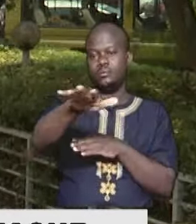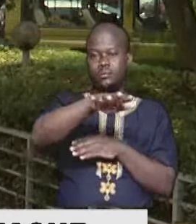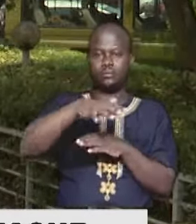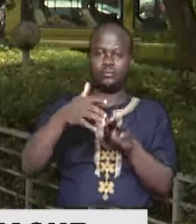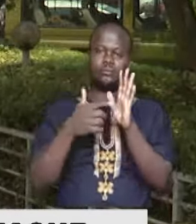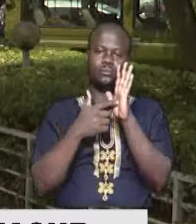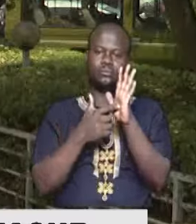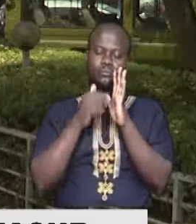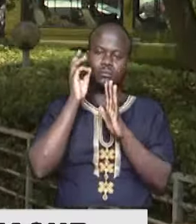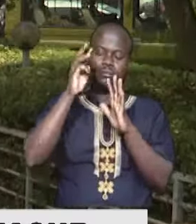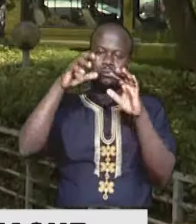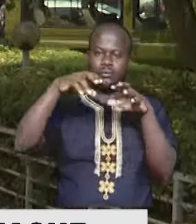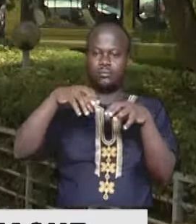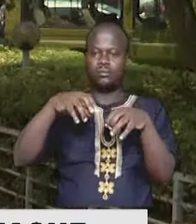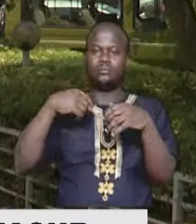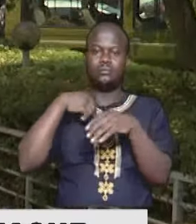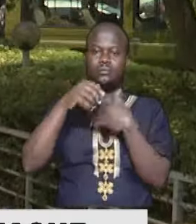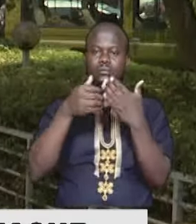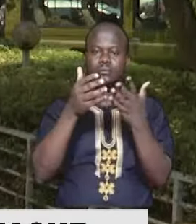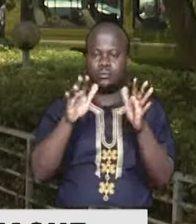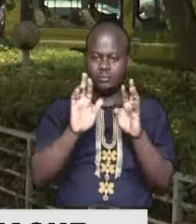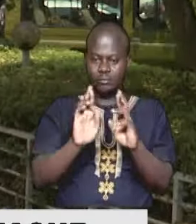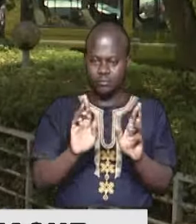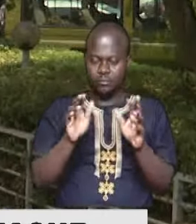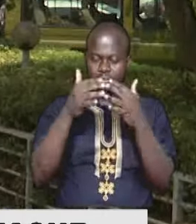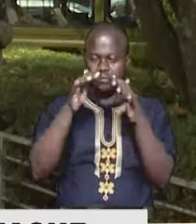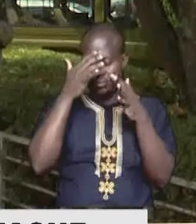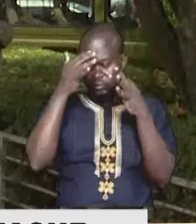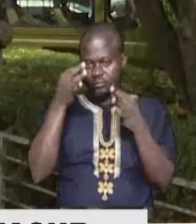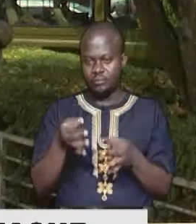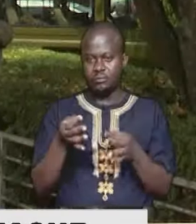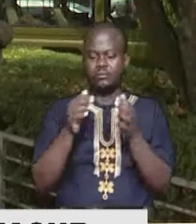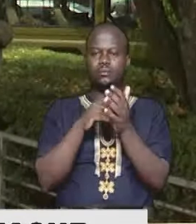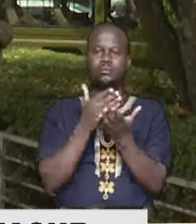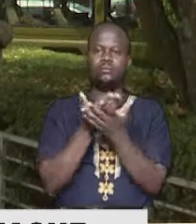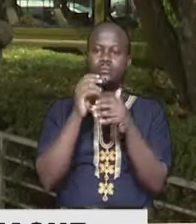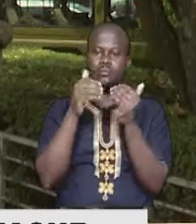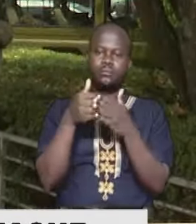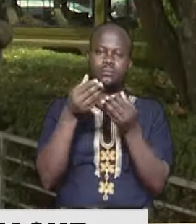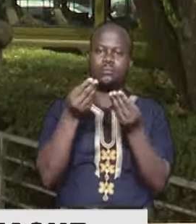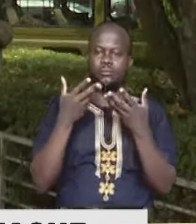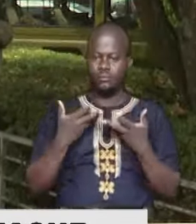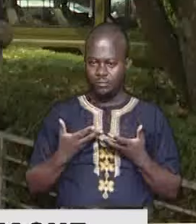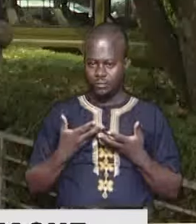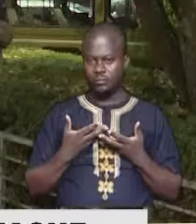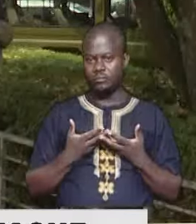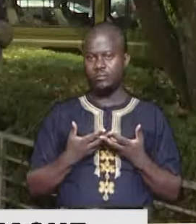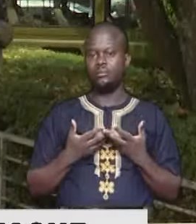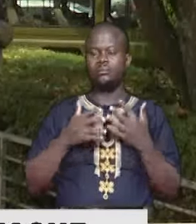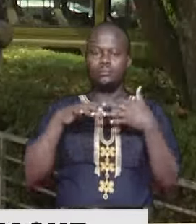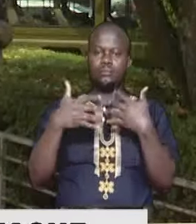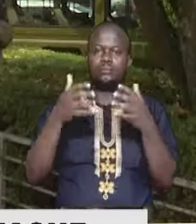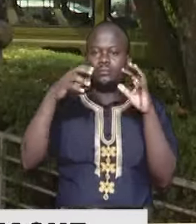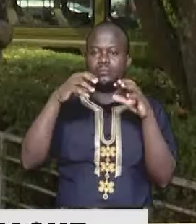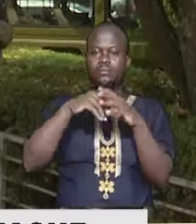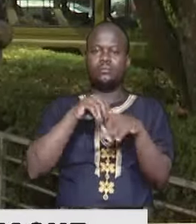batweretse izajya kugwa. Rero twamaze kwitegura, twamaze gufata ingamba, twasabye yuko bajya baduha ingano y'imvura mu